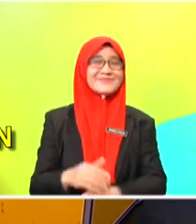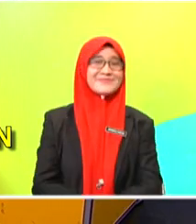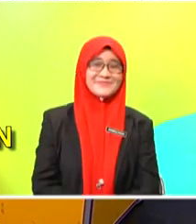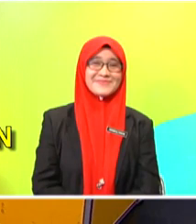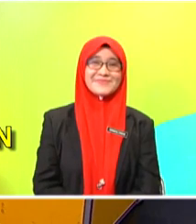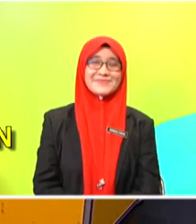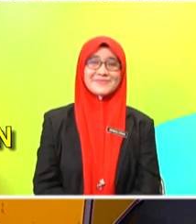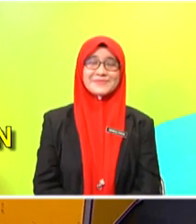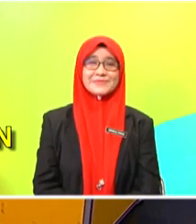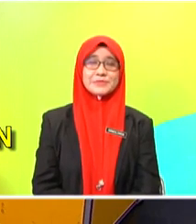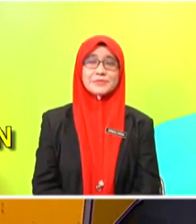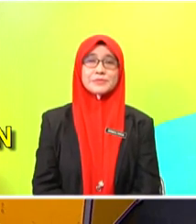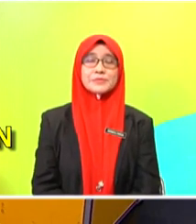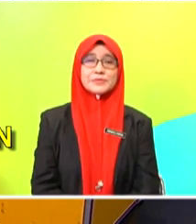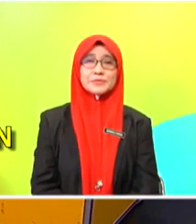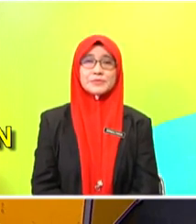cikgu.